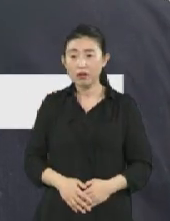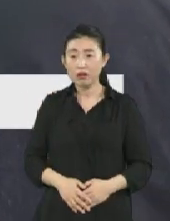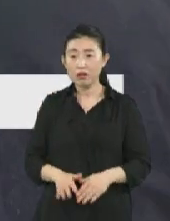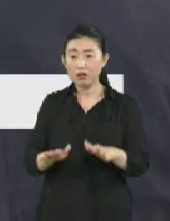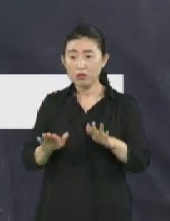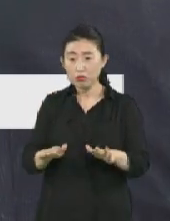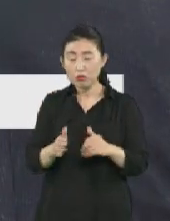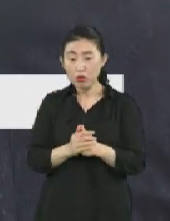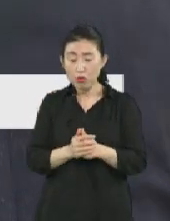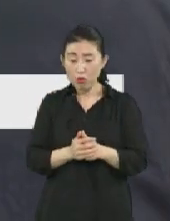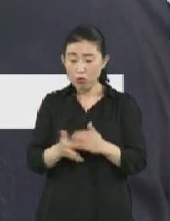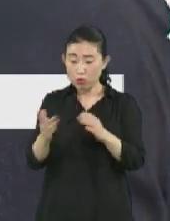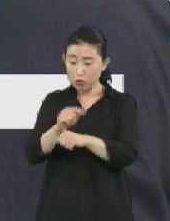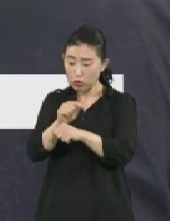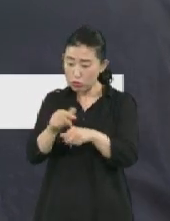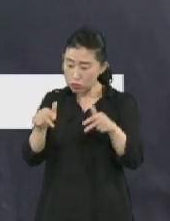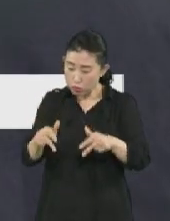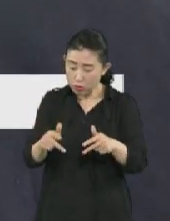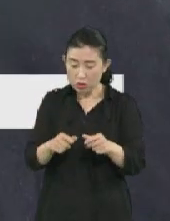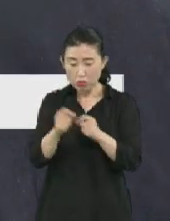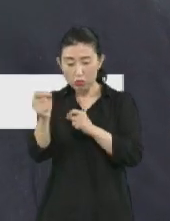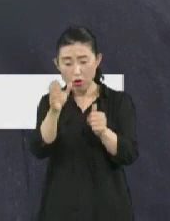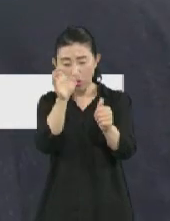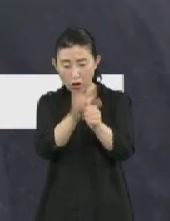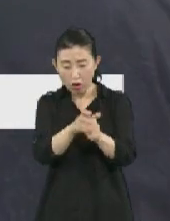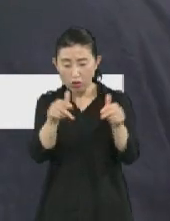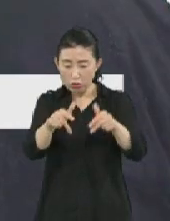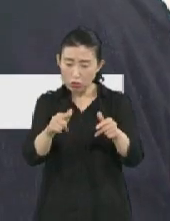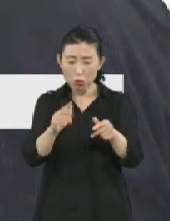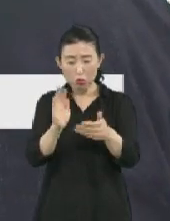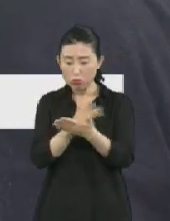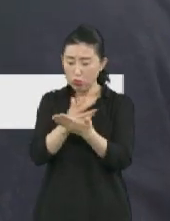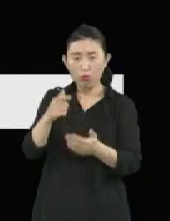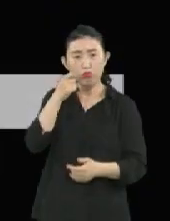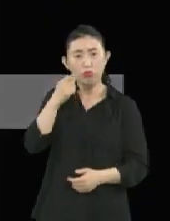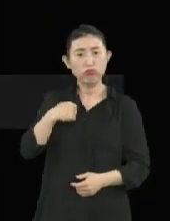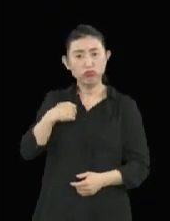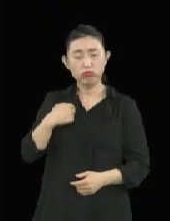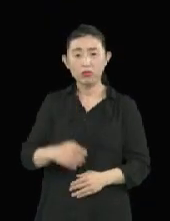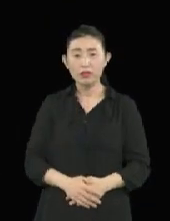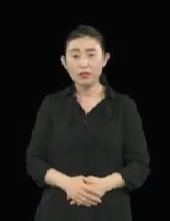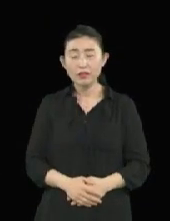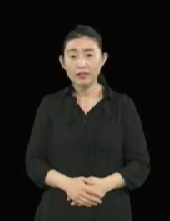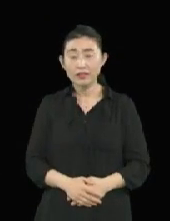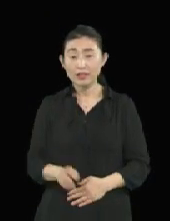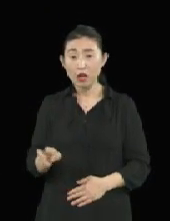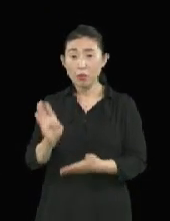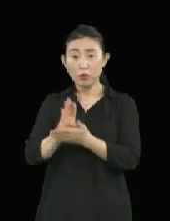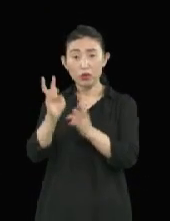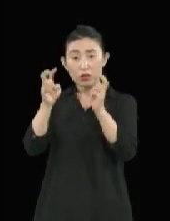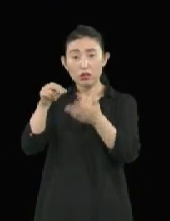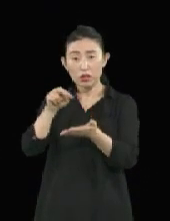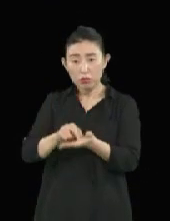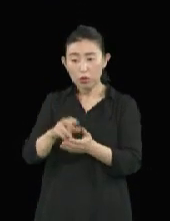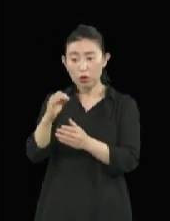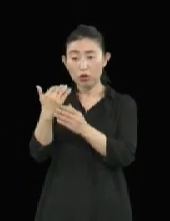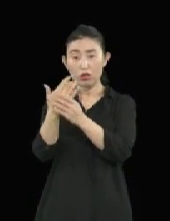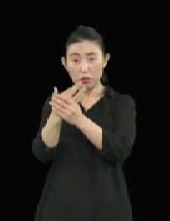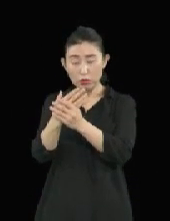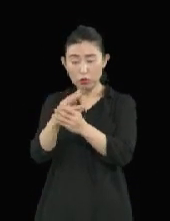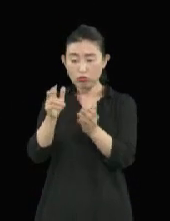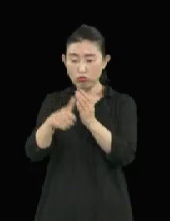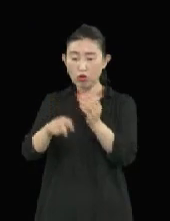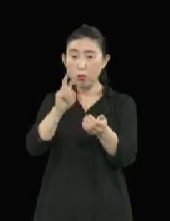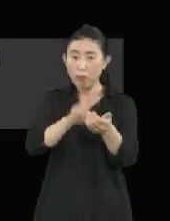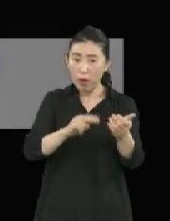파견직 직원인지 정규직 직원인지 저희가 알 수 있는 방법이 전혀 없거든요. 하이마트 본사 측은 현금으로 상품 판매